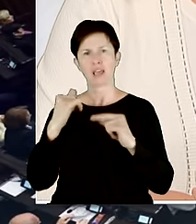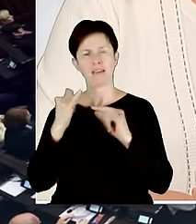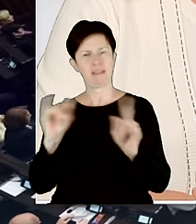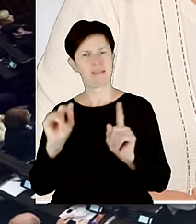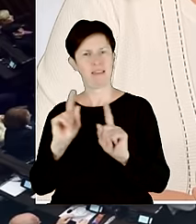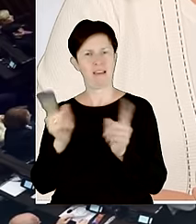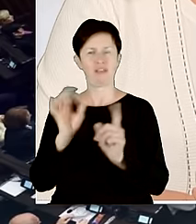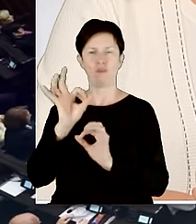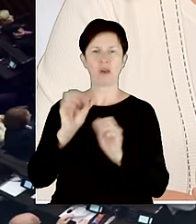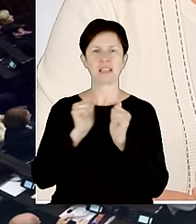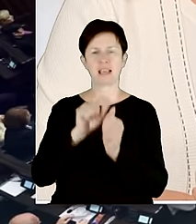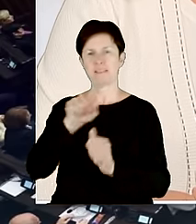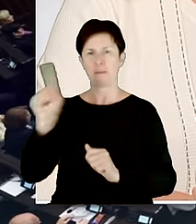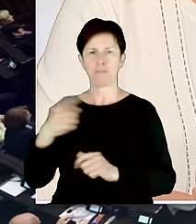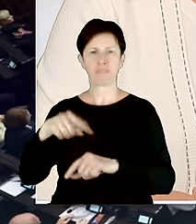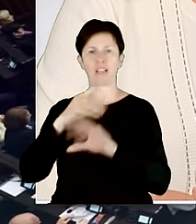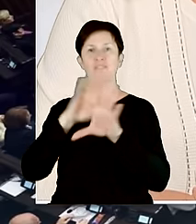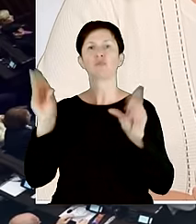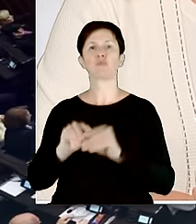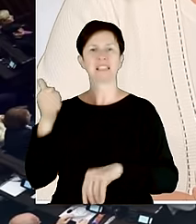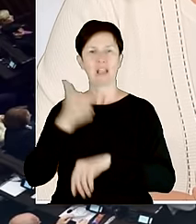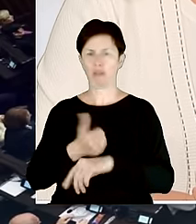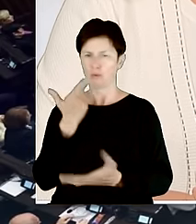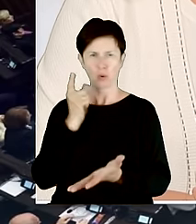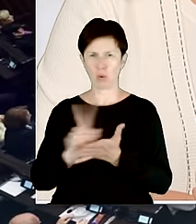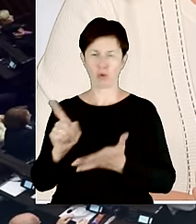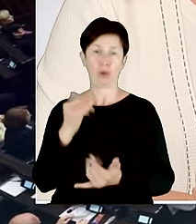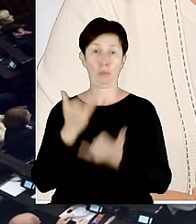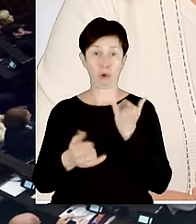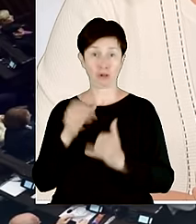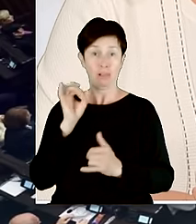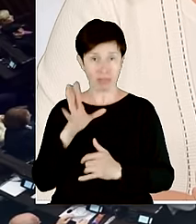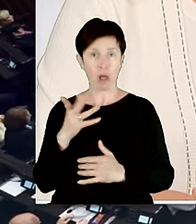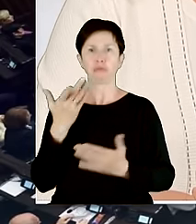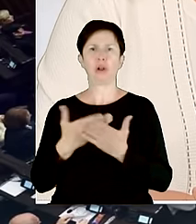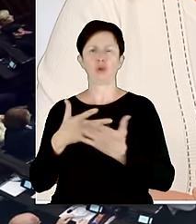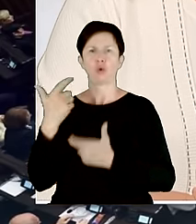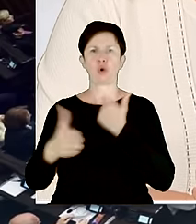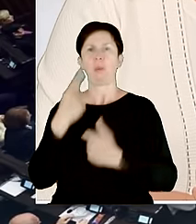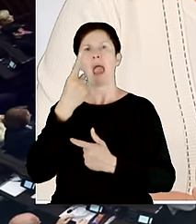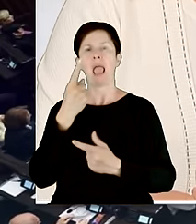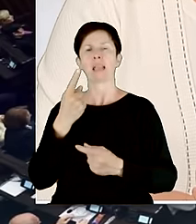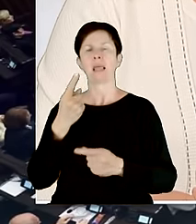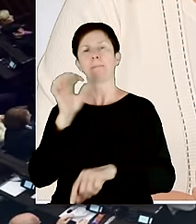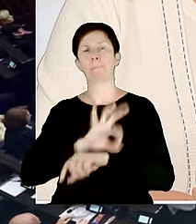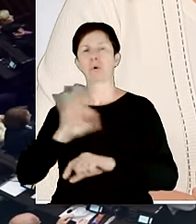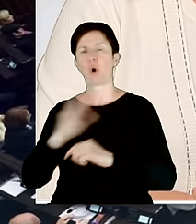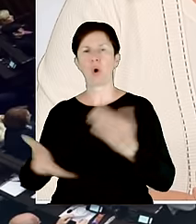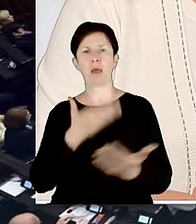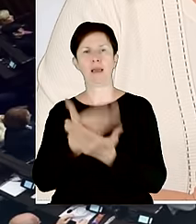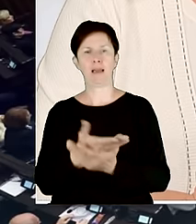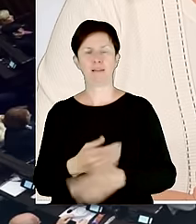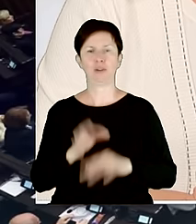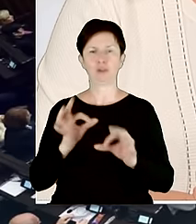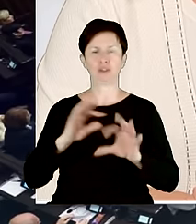nie wypracujecie jednego wspólnego stanowiska, bo inaczej złożylibyście jeden projekt, więc rozumiem, że to taka gra pod publiczkę. Dzisiaj poparliście wszyscy